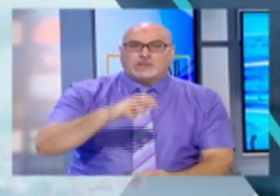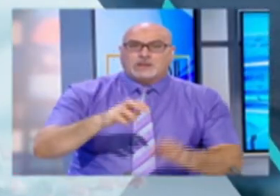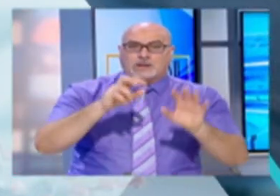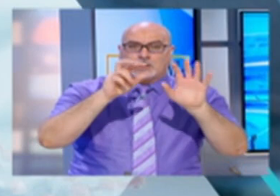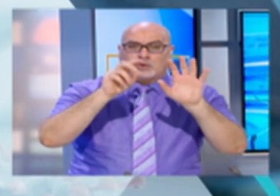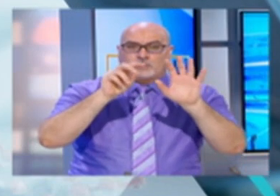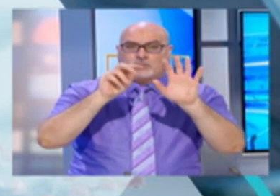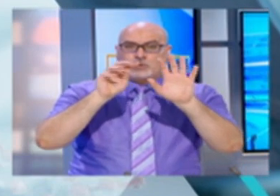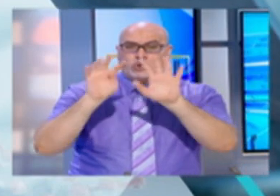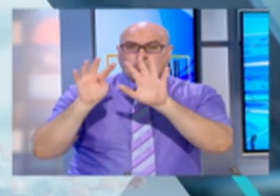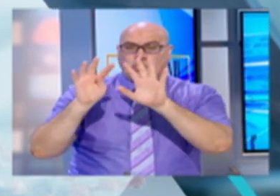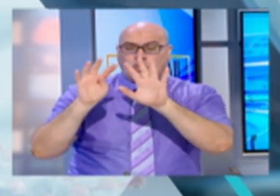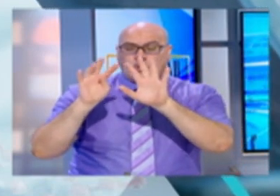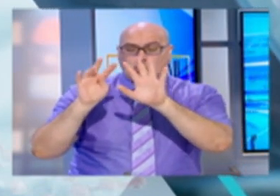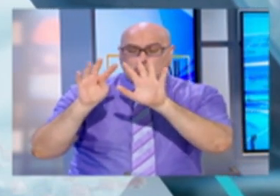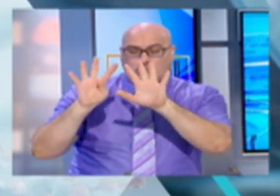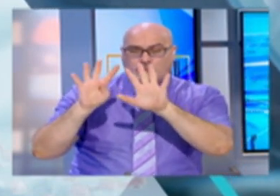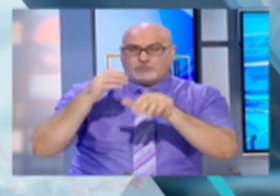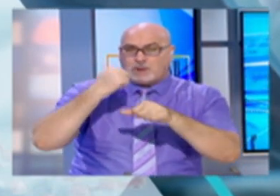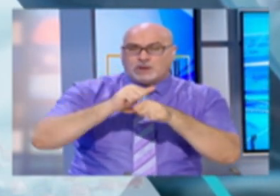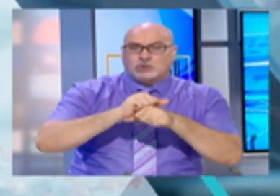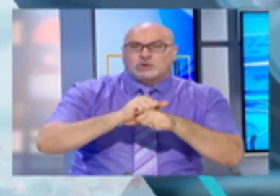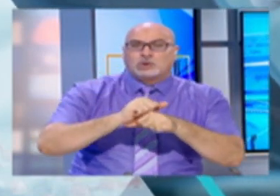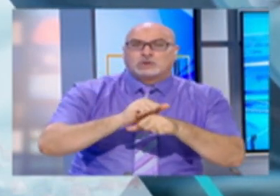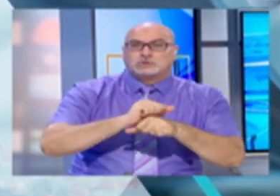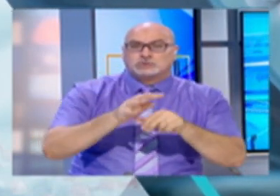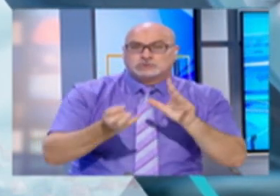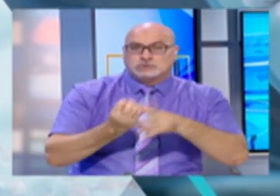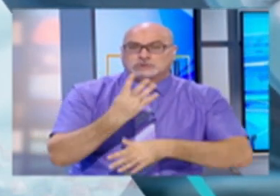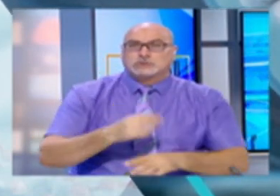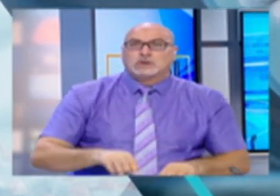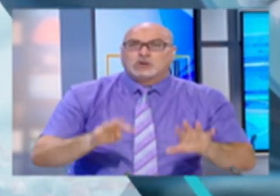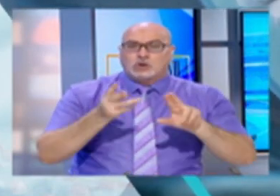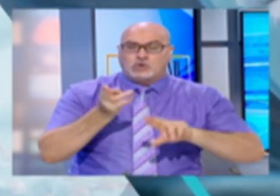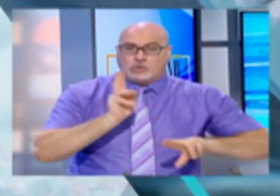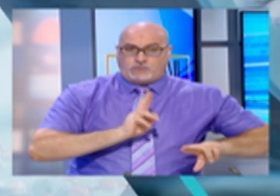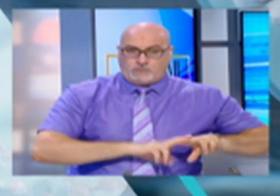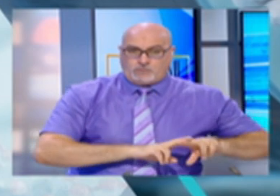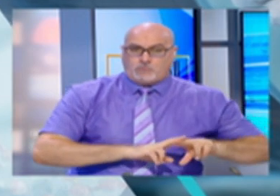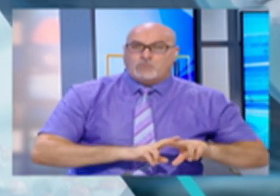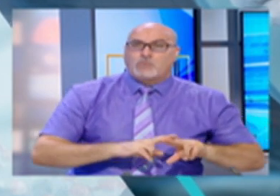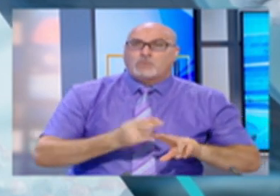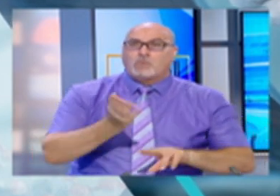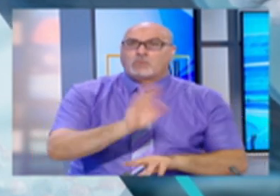389 إصابة جديدة بفيروس كورونا وتسع وفيات، فيما تمثل للشفاء